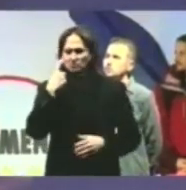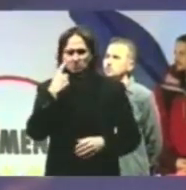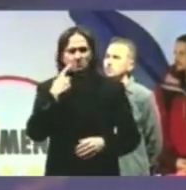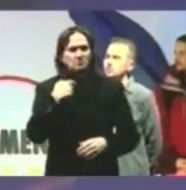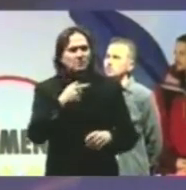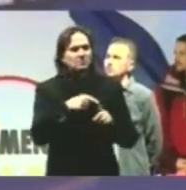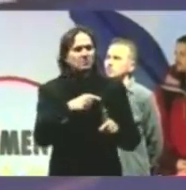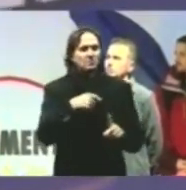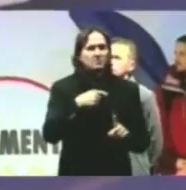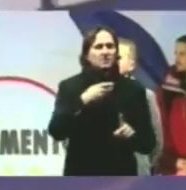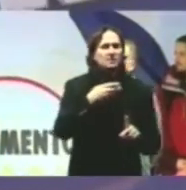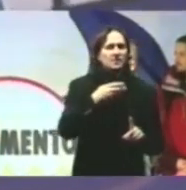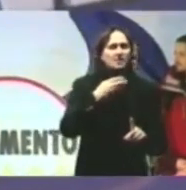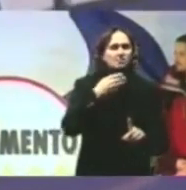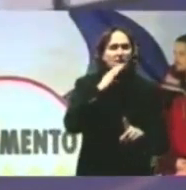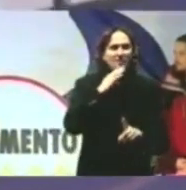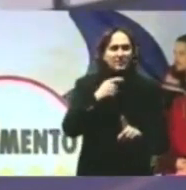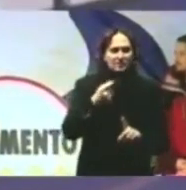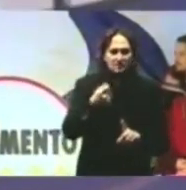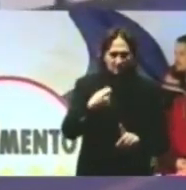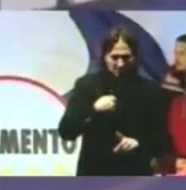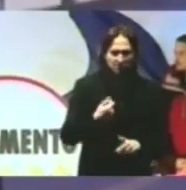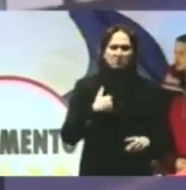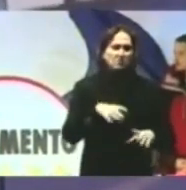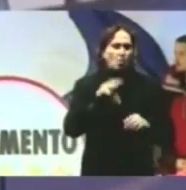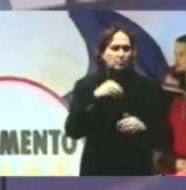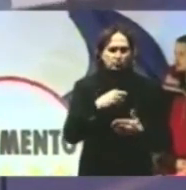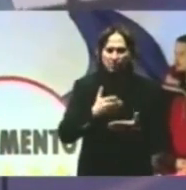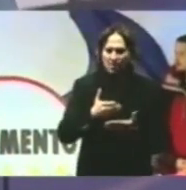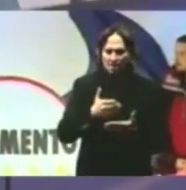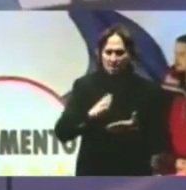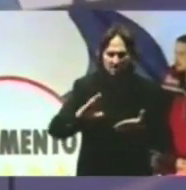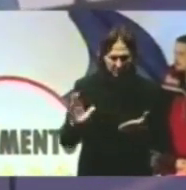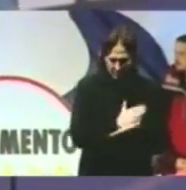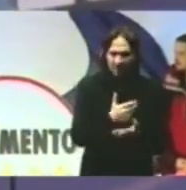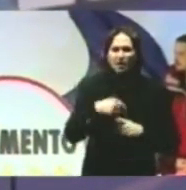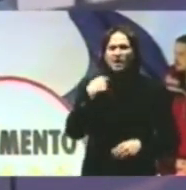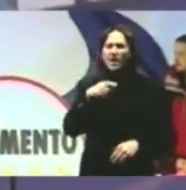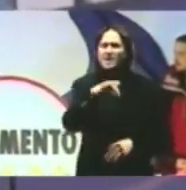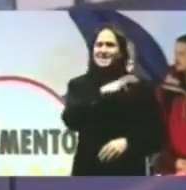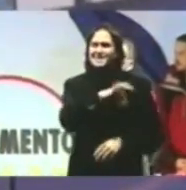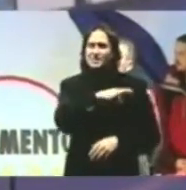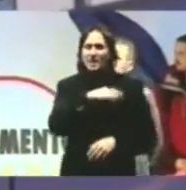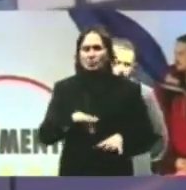benefit. Io e i miei soci abbiamo iniziato a tagliarci lo stipendio.